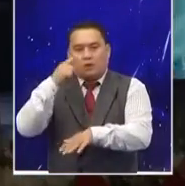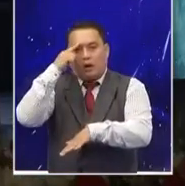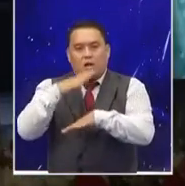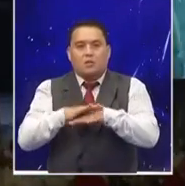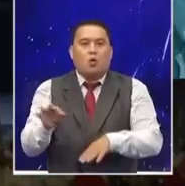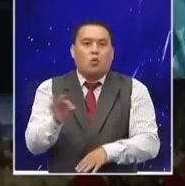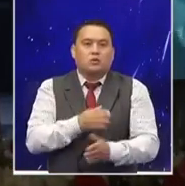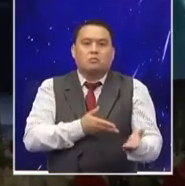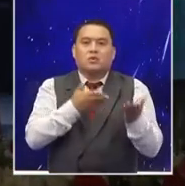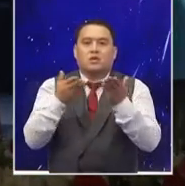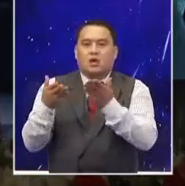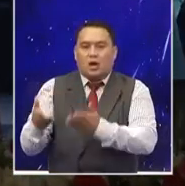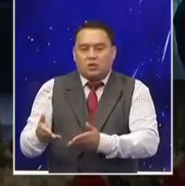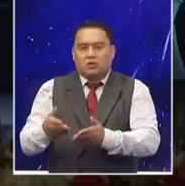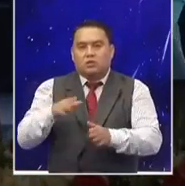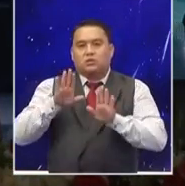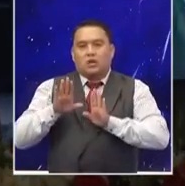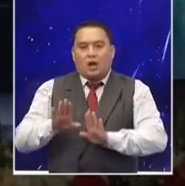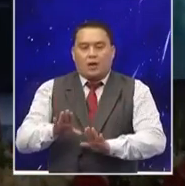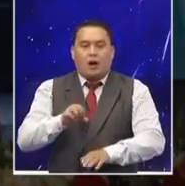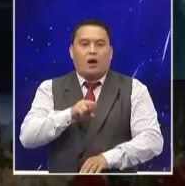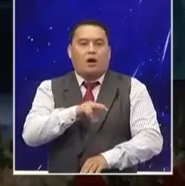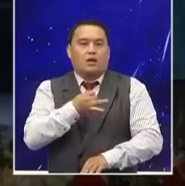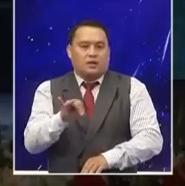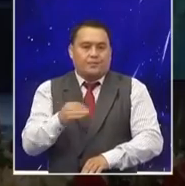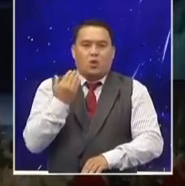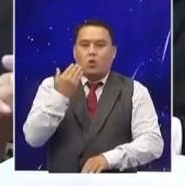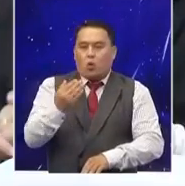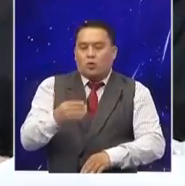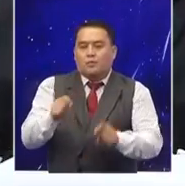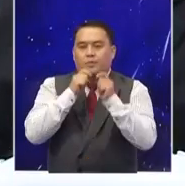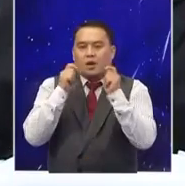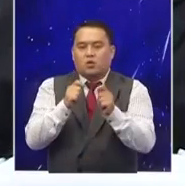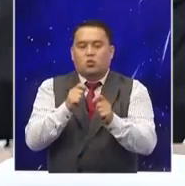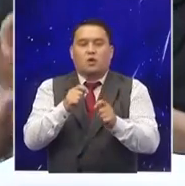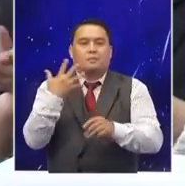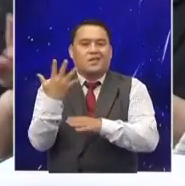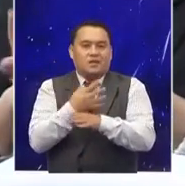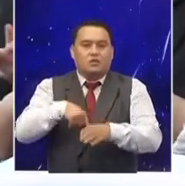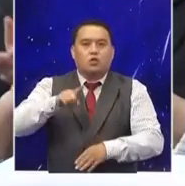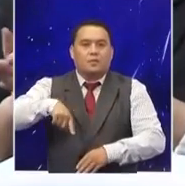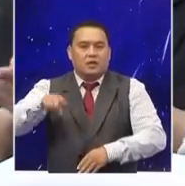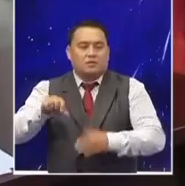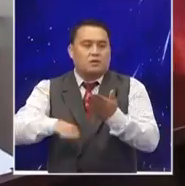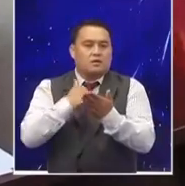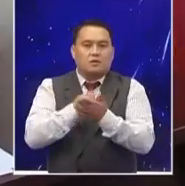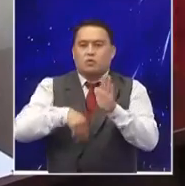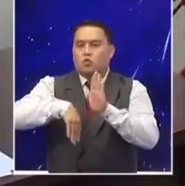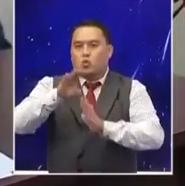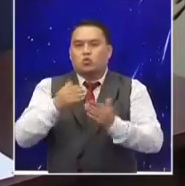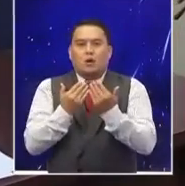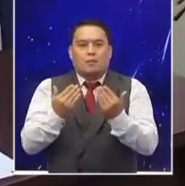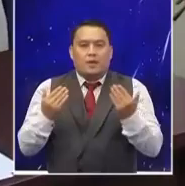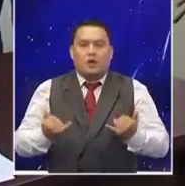области приглашенный вручил заместитель акима области рустама ли награждение прошло в пяти номинациях главную награду завоевал лучше музея